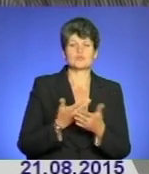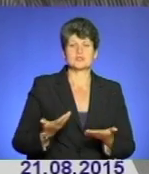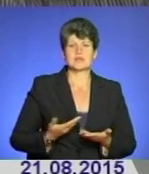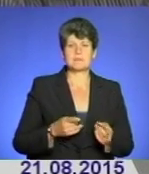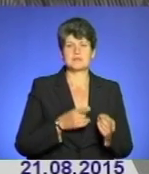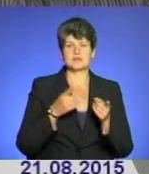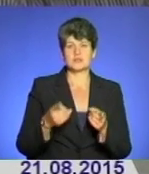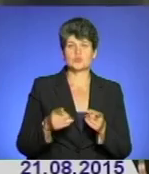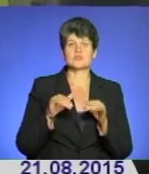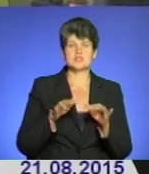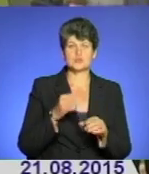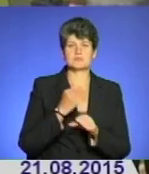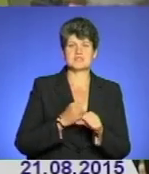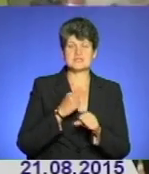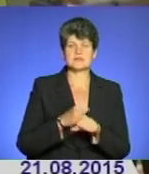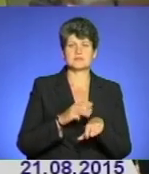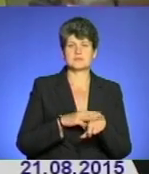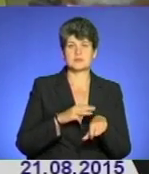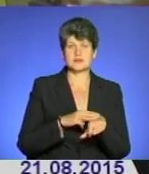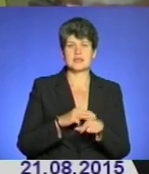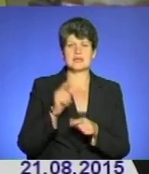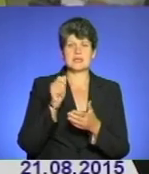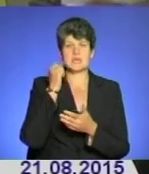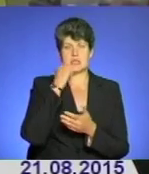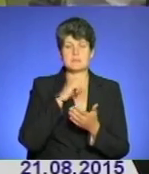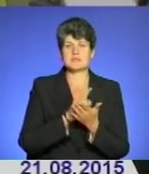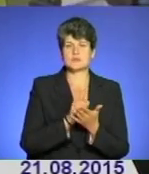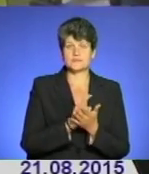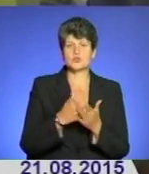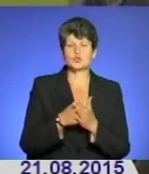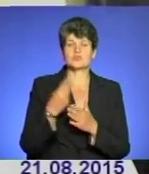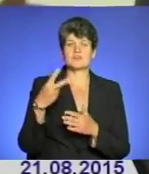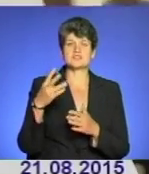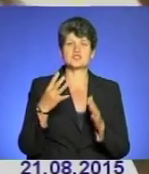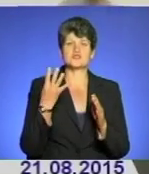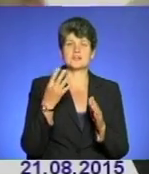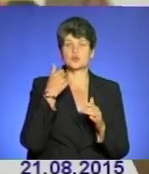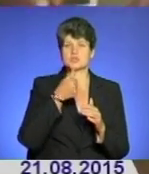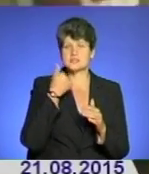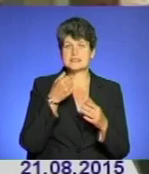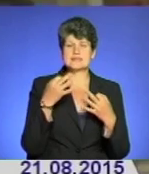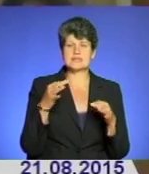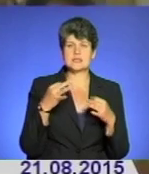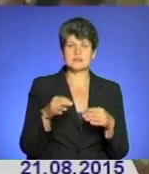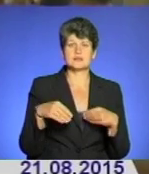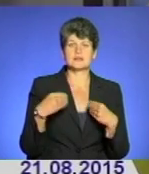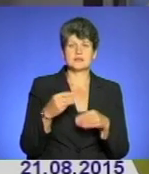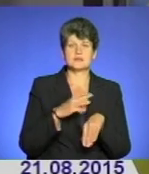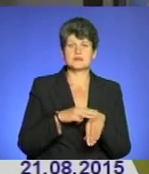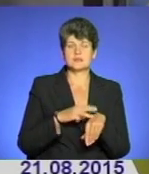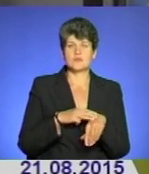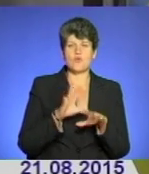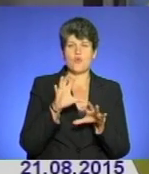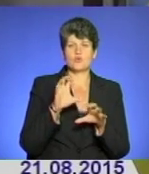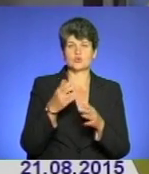переїдуть діючі працівники правоохоронних органів та пенсіонери. До 24-ї річниці незалежності приурочили правоохоронці і